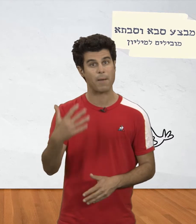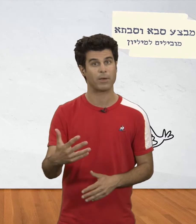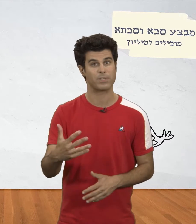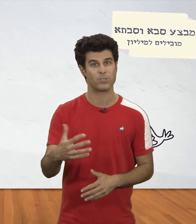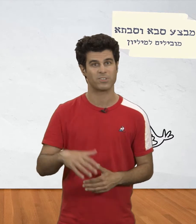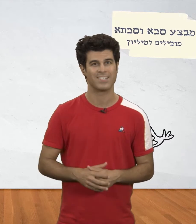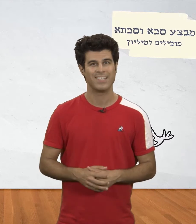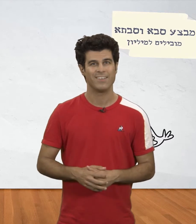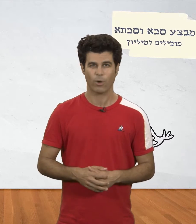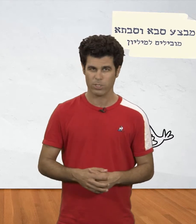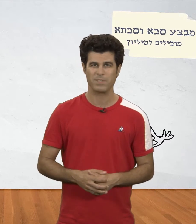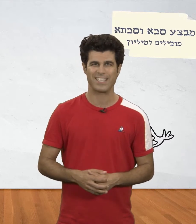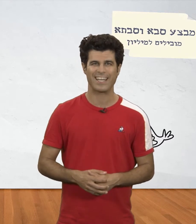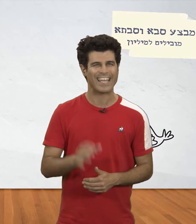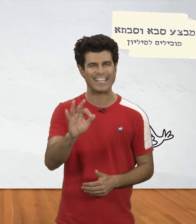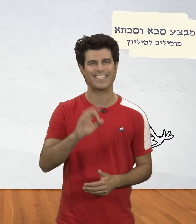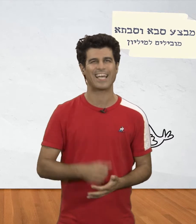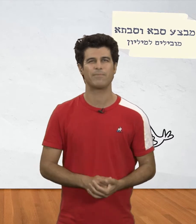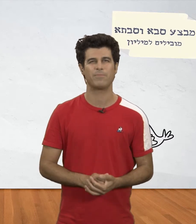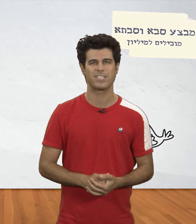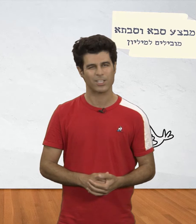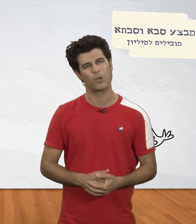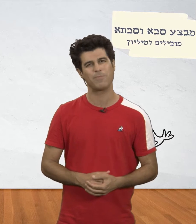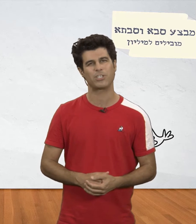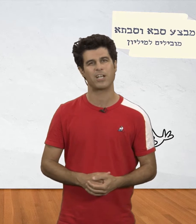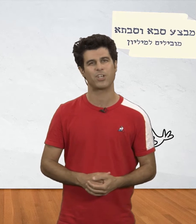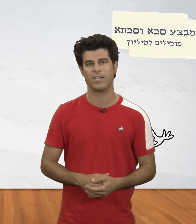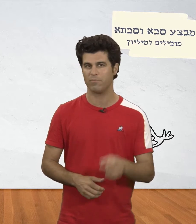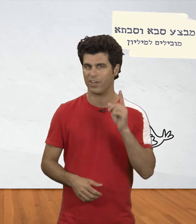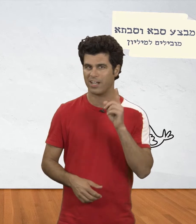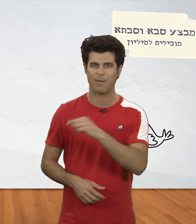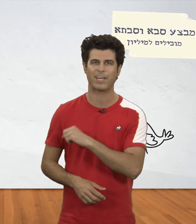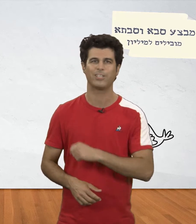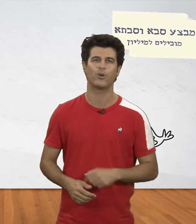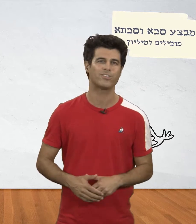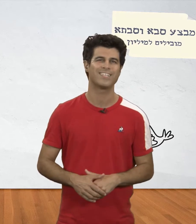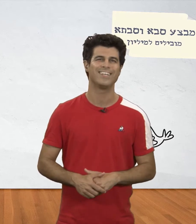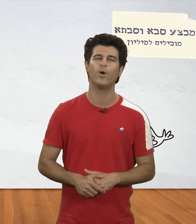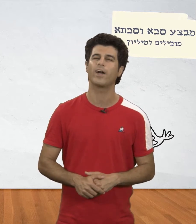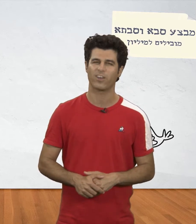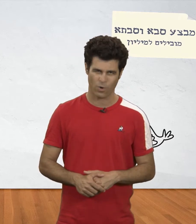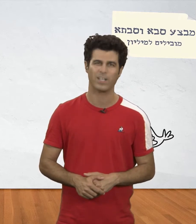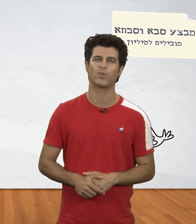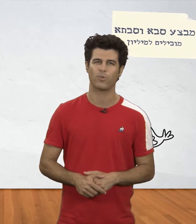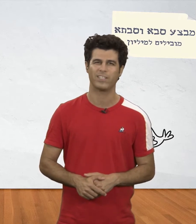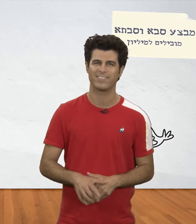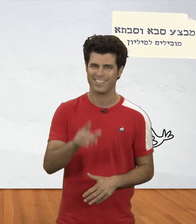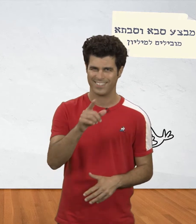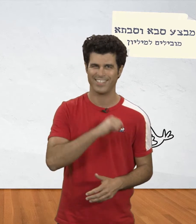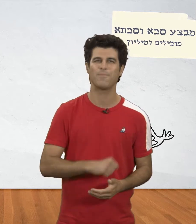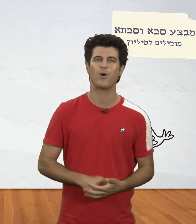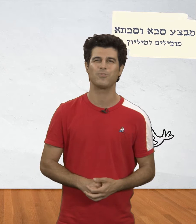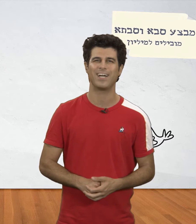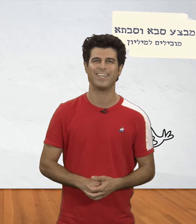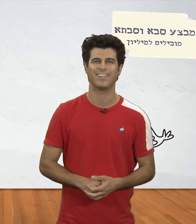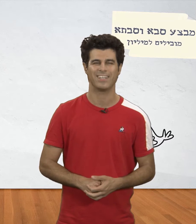בו מהמרפסות. וחוץ מזה, הכנתי לכם גם סרטונים משעשעים וגם חידות לאורך כל התוכנית.